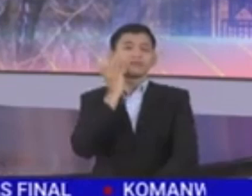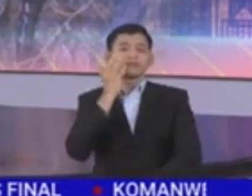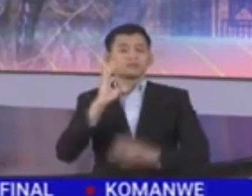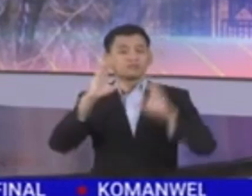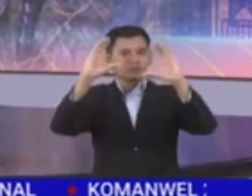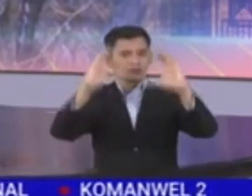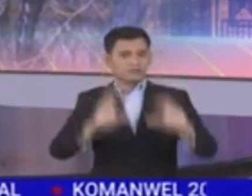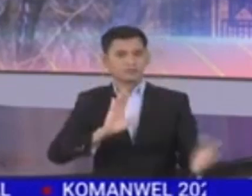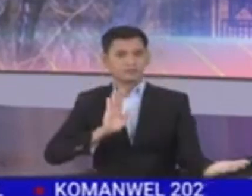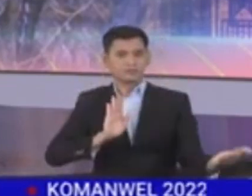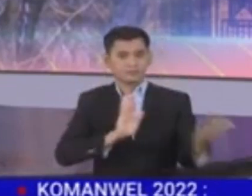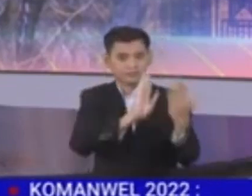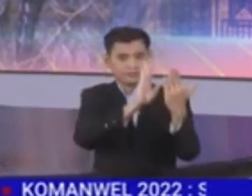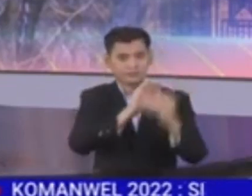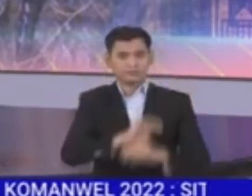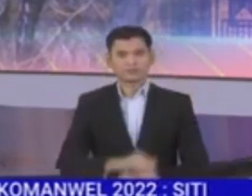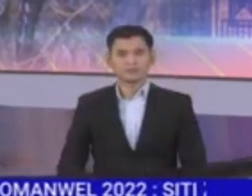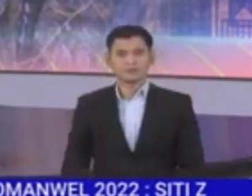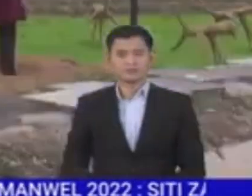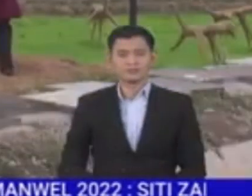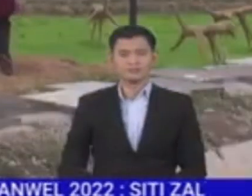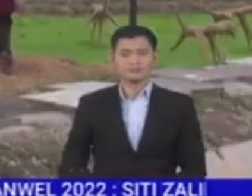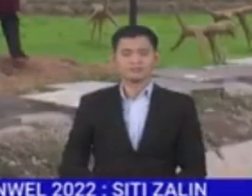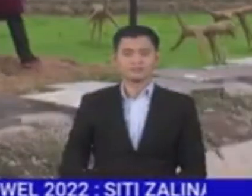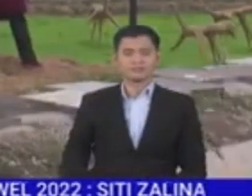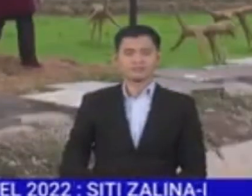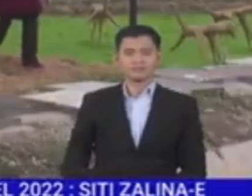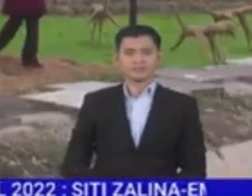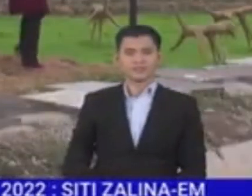Nur Azli ada laporannya.